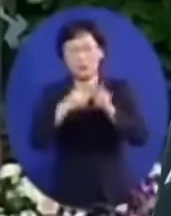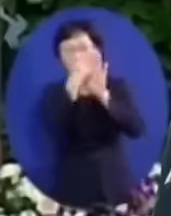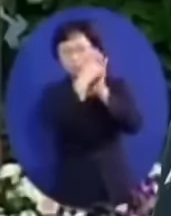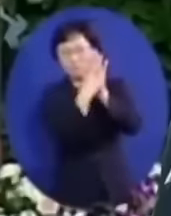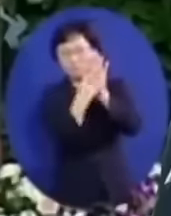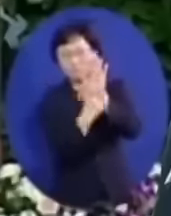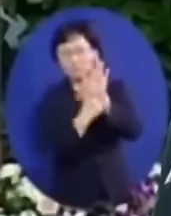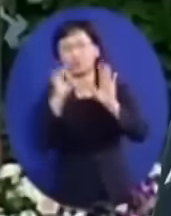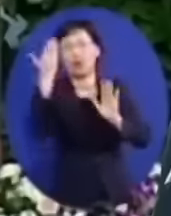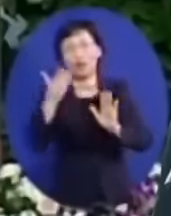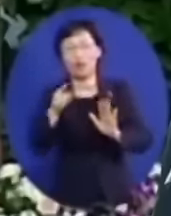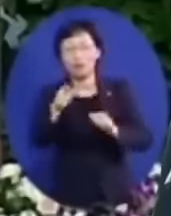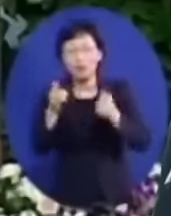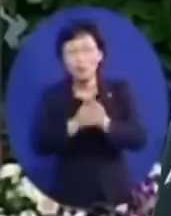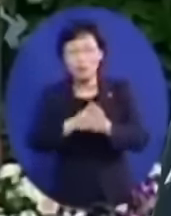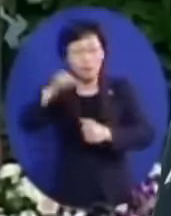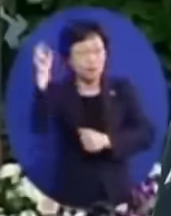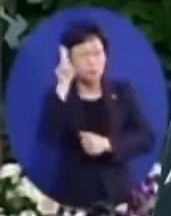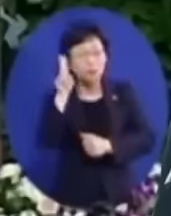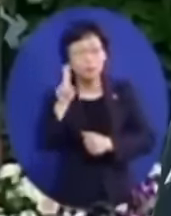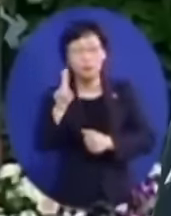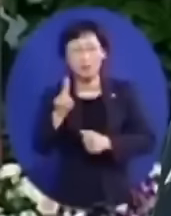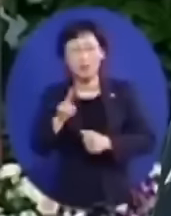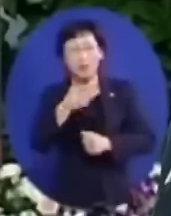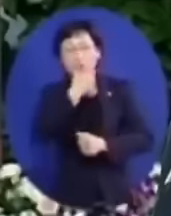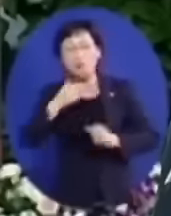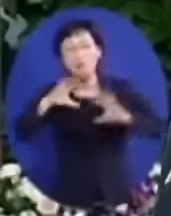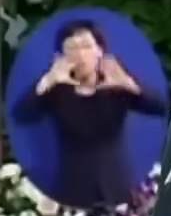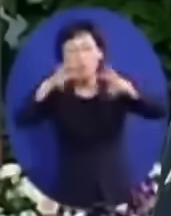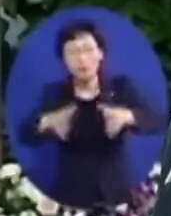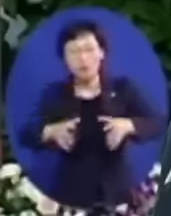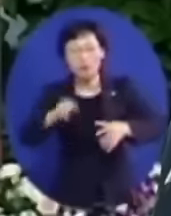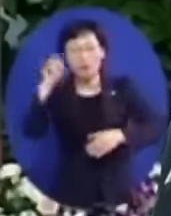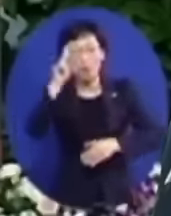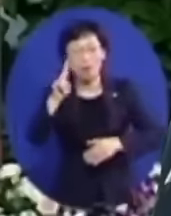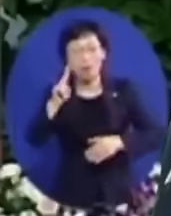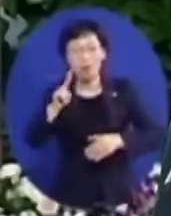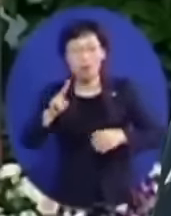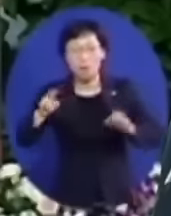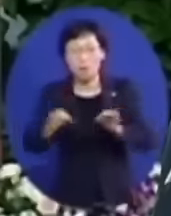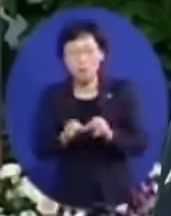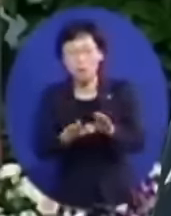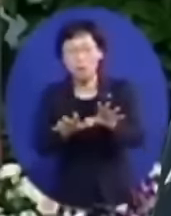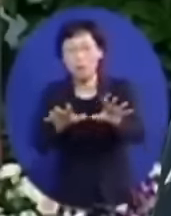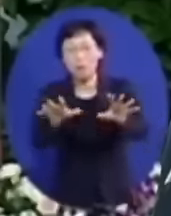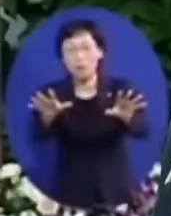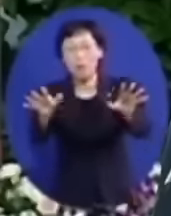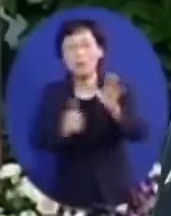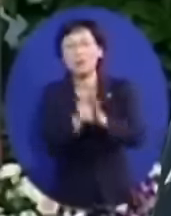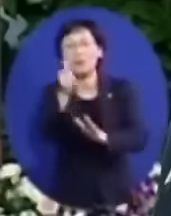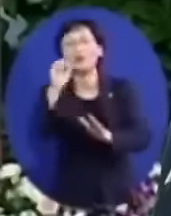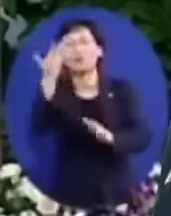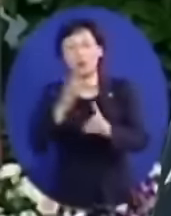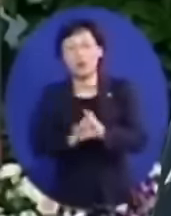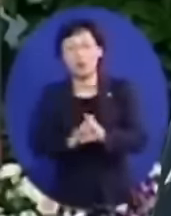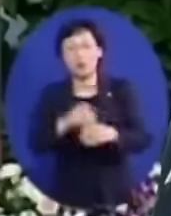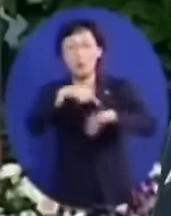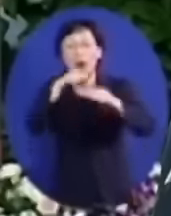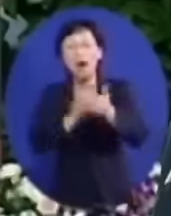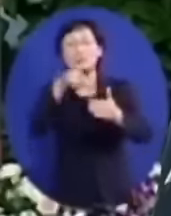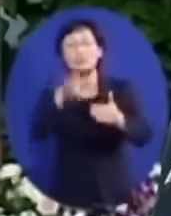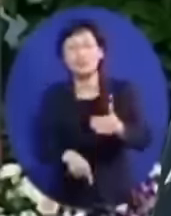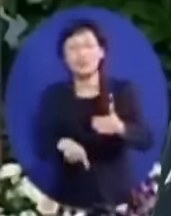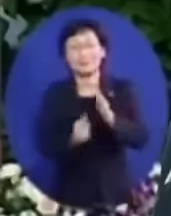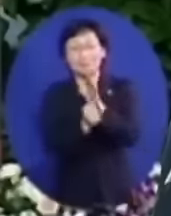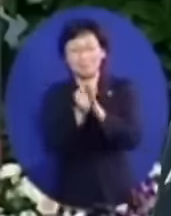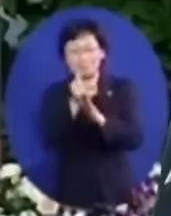실렸습니다. 그러자 갑자기 영국 국토 전체는 순식간에 희망이 넘쳐나기 시작한 것입니다. 그들의 가슴에는 희망의